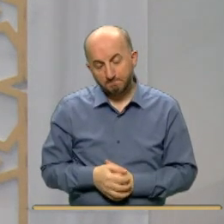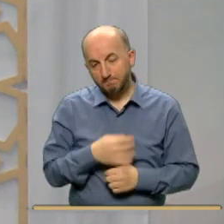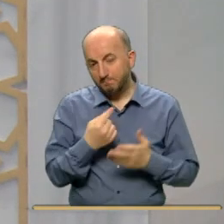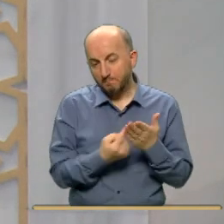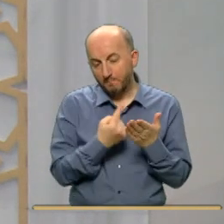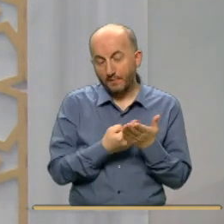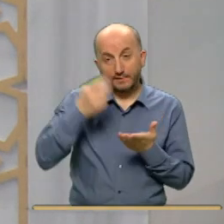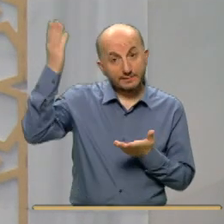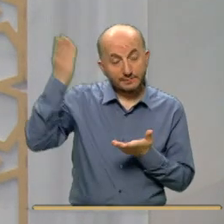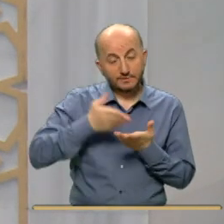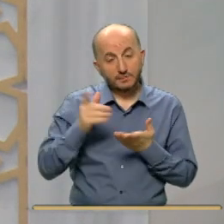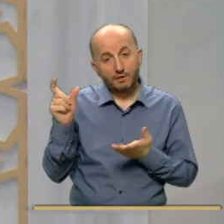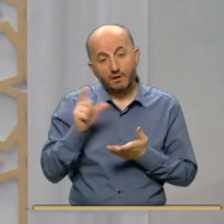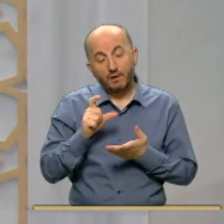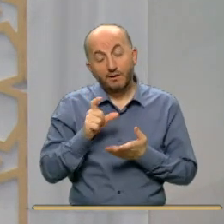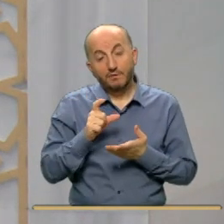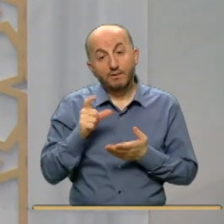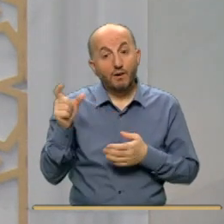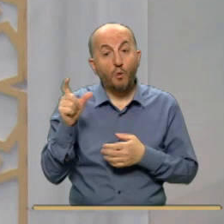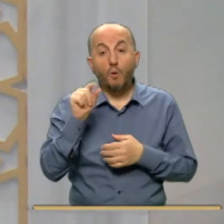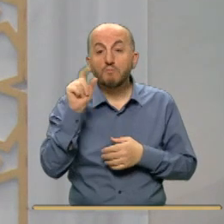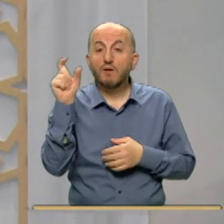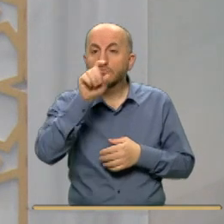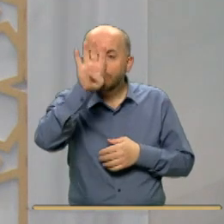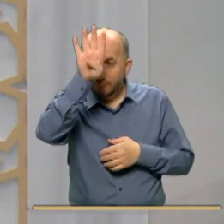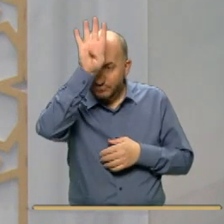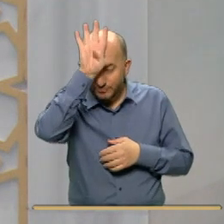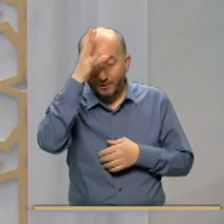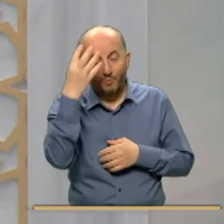Kur'an'ın indiği ay, ayların sultanı, 11 ayın sultanı oldu.